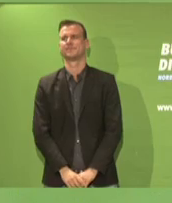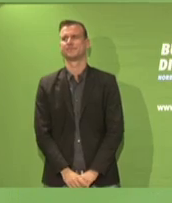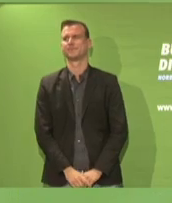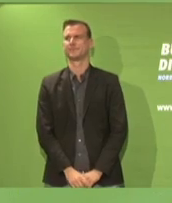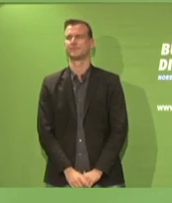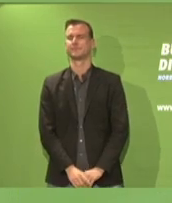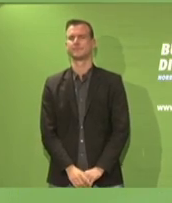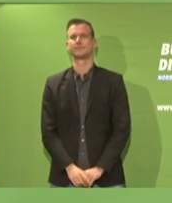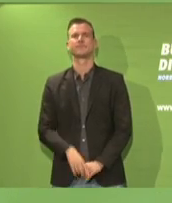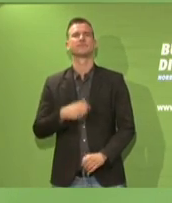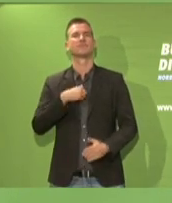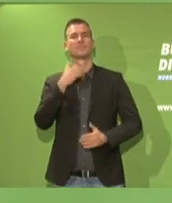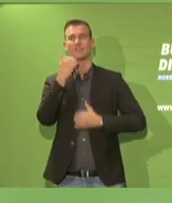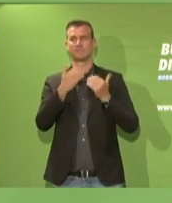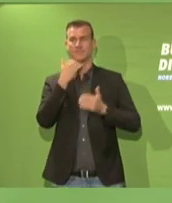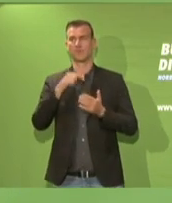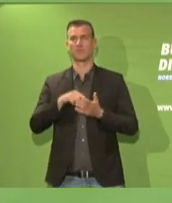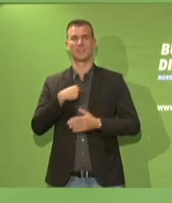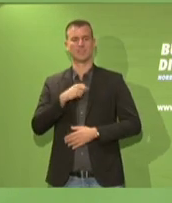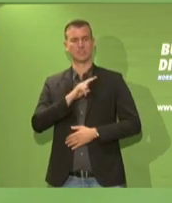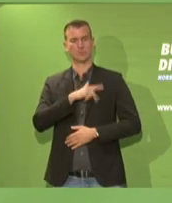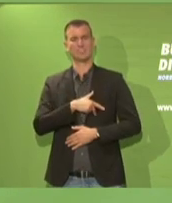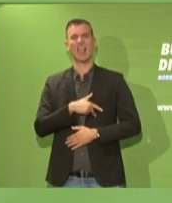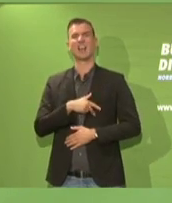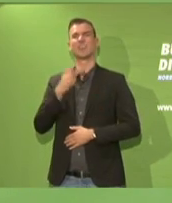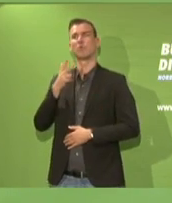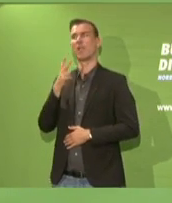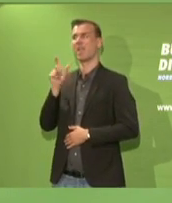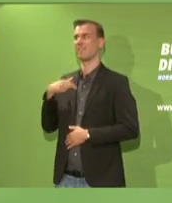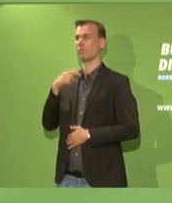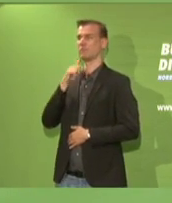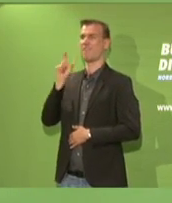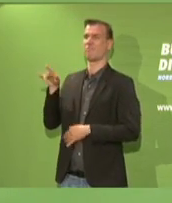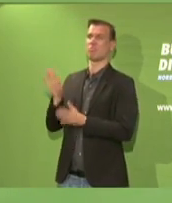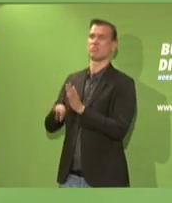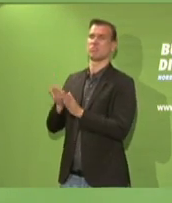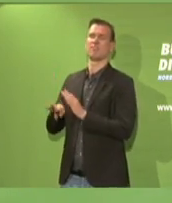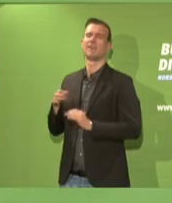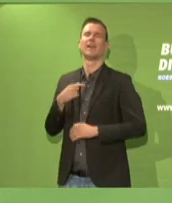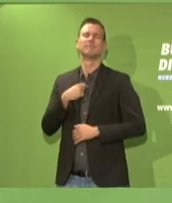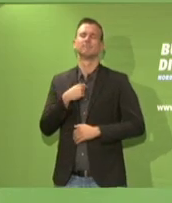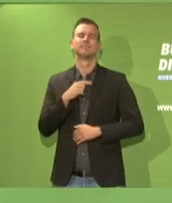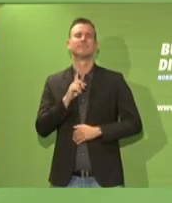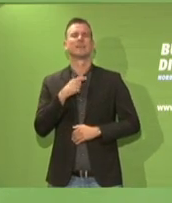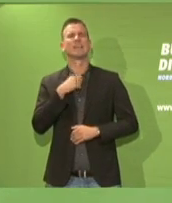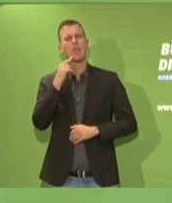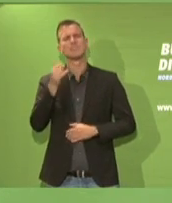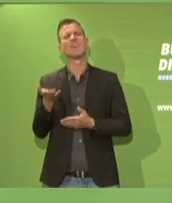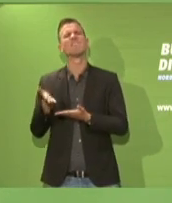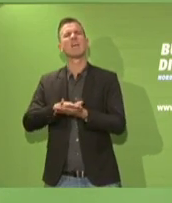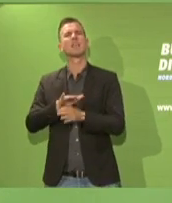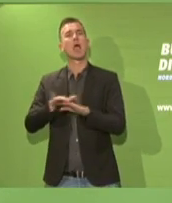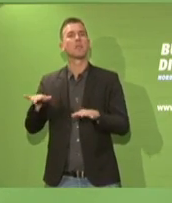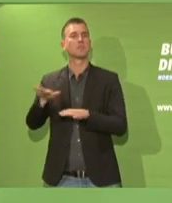Aber ich erzähle das nicht, weil ich jetzt hier irgendwie Sozialdemokraten beschimpfen möchte. Ich vermute, es ist nicht auszuschließen, dass man inzwischen im Wendland auch